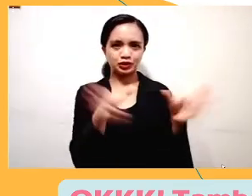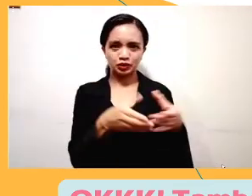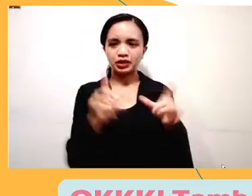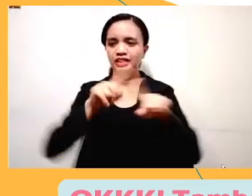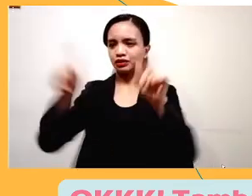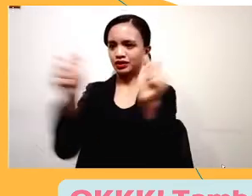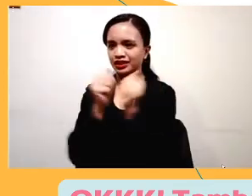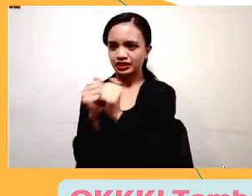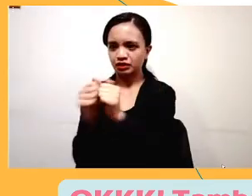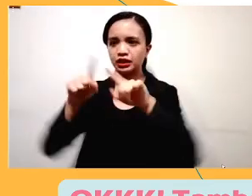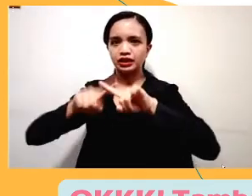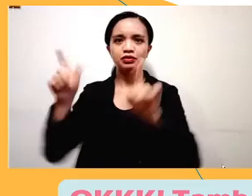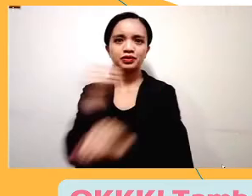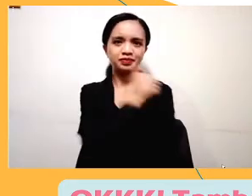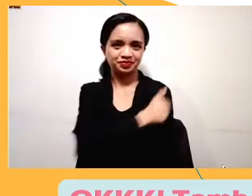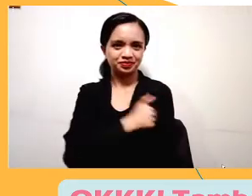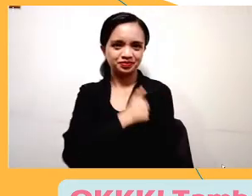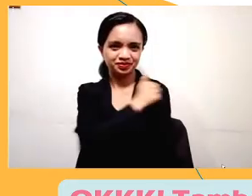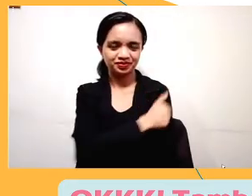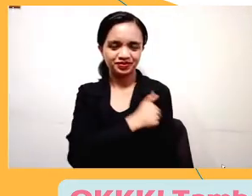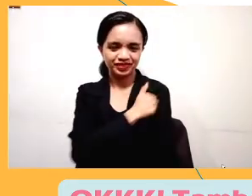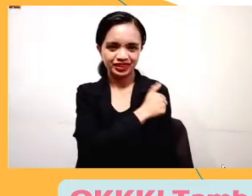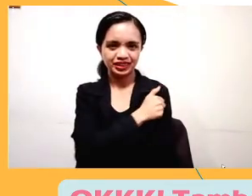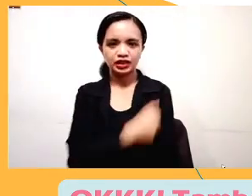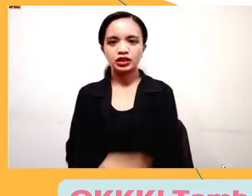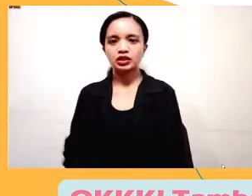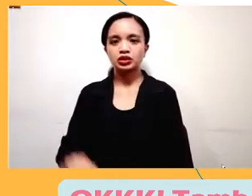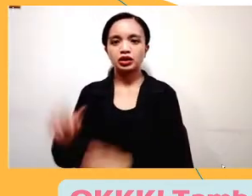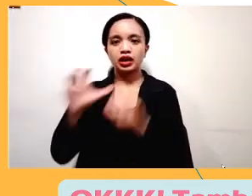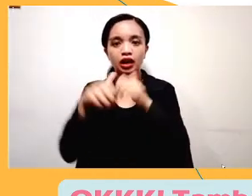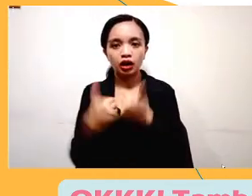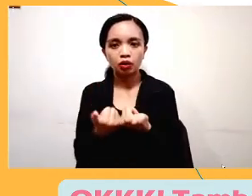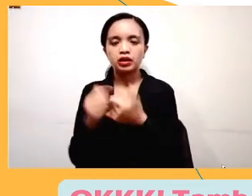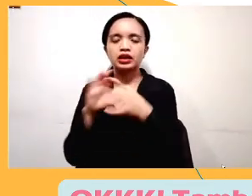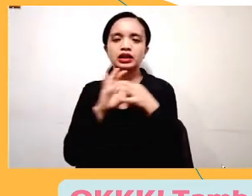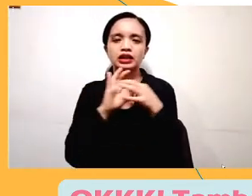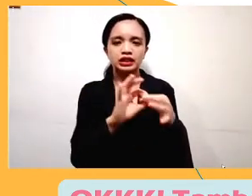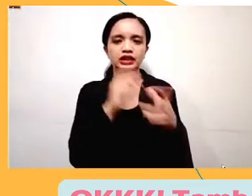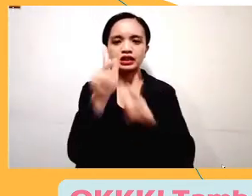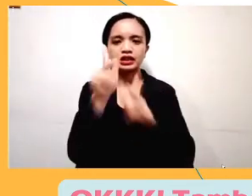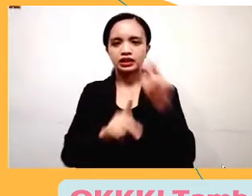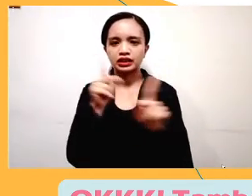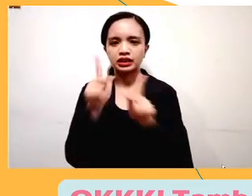o di iba rin ang aking matututunan sa pakikitungo sa tao. So